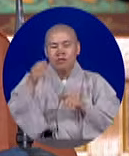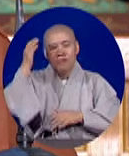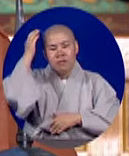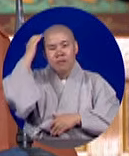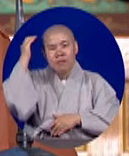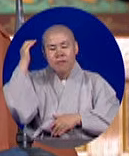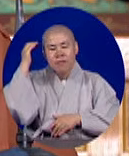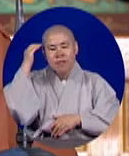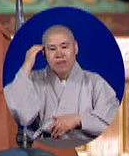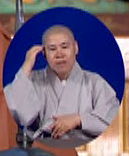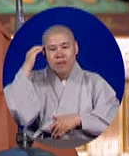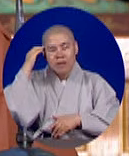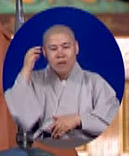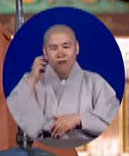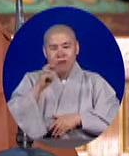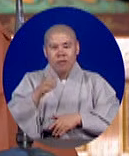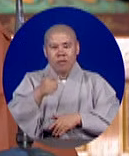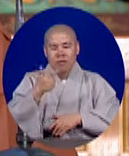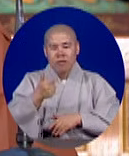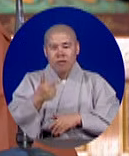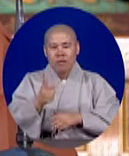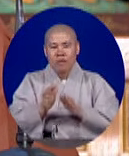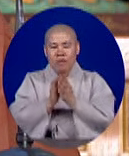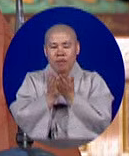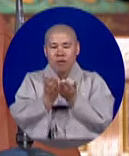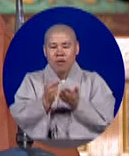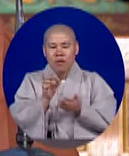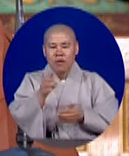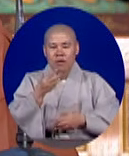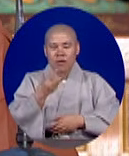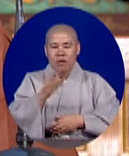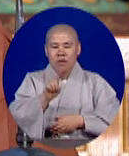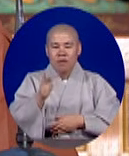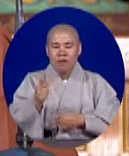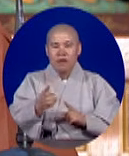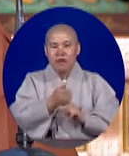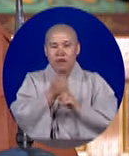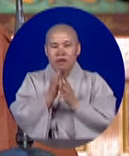우리나라에서는 36권 열반경을 많이 읽어요.